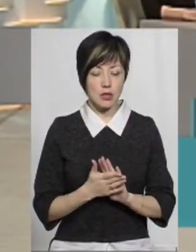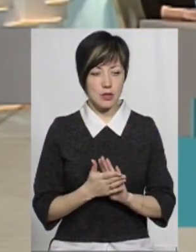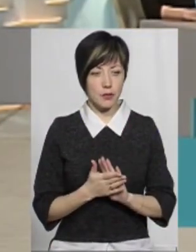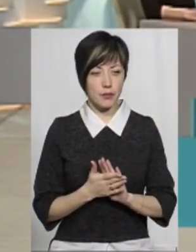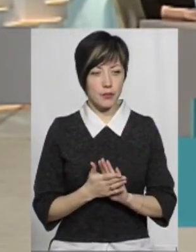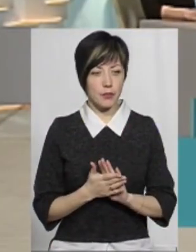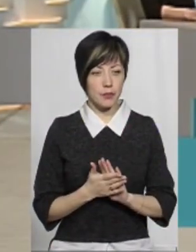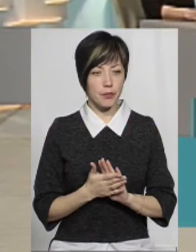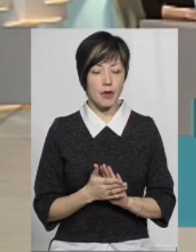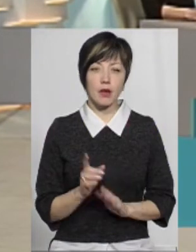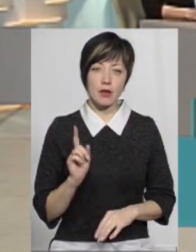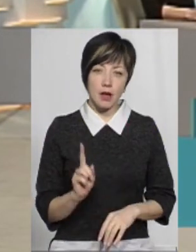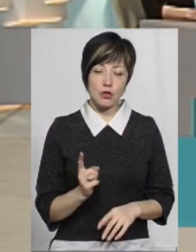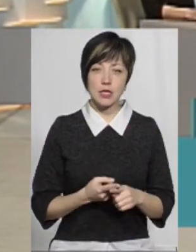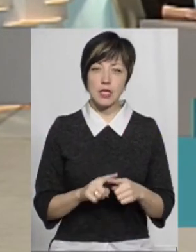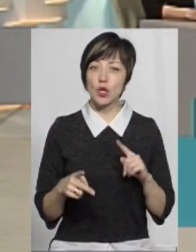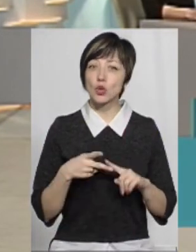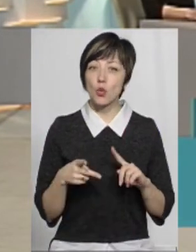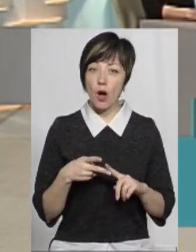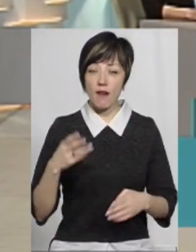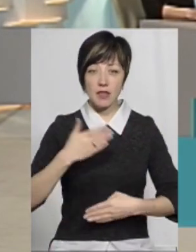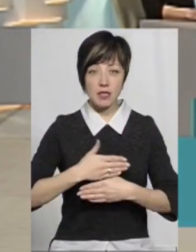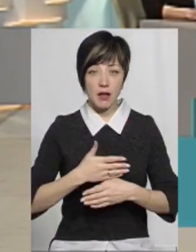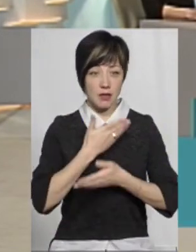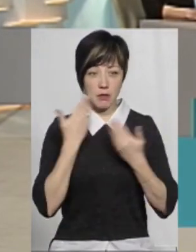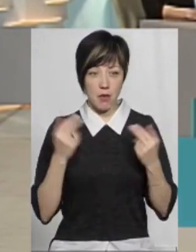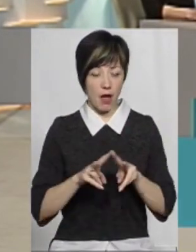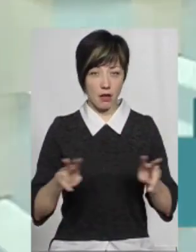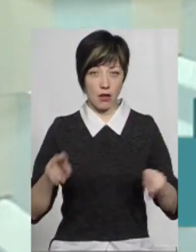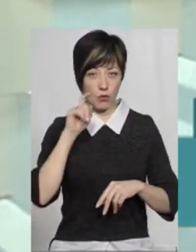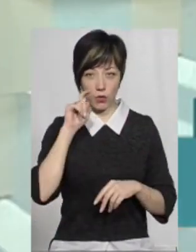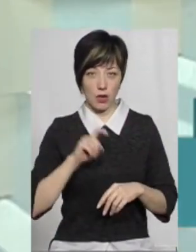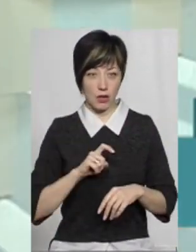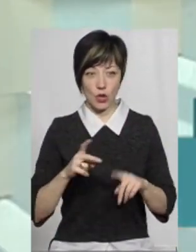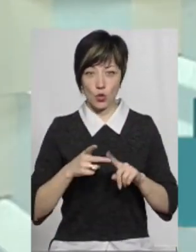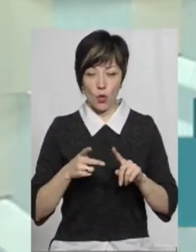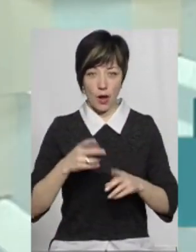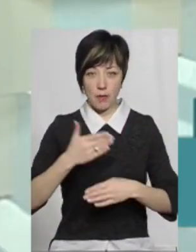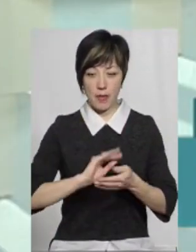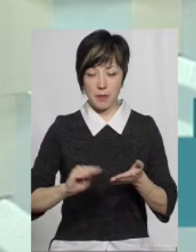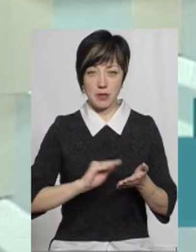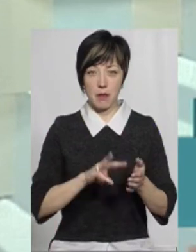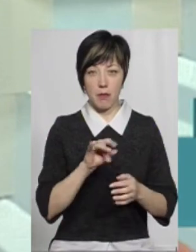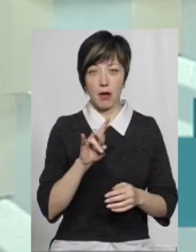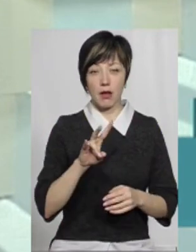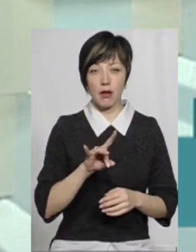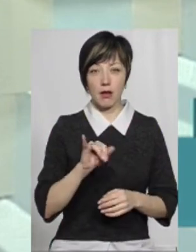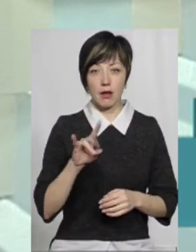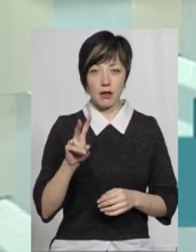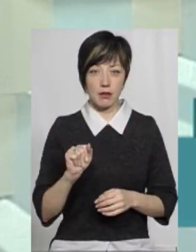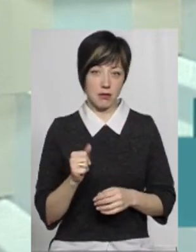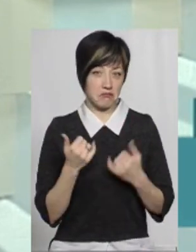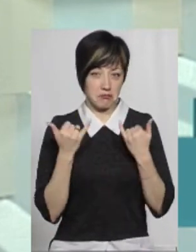ситуації. Так що це друга вистава, яка не має аналогів в Україні, друга п'єса, яку написала Марина, що робить